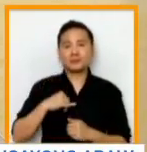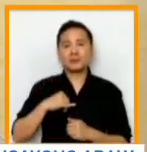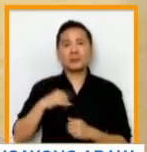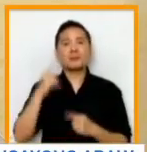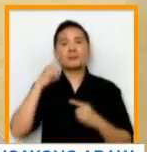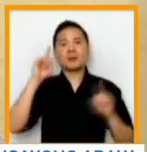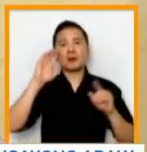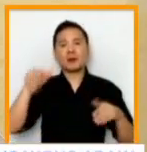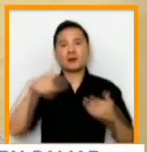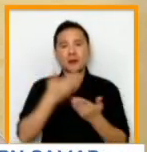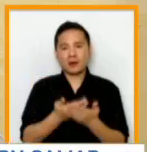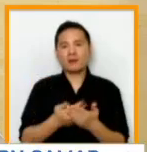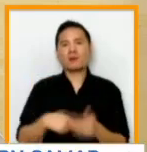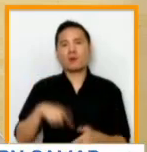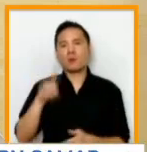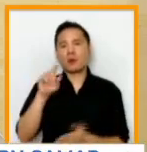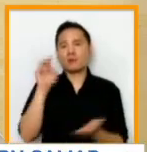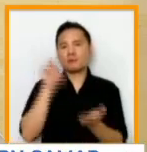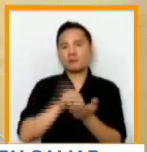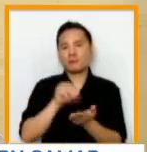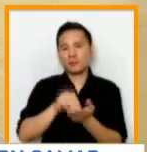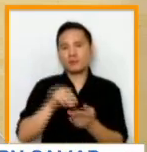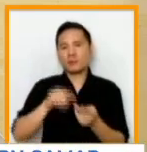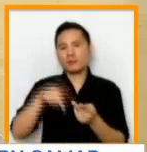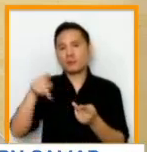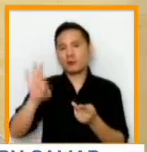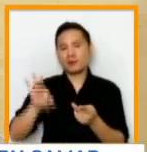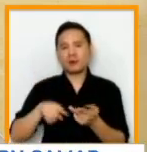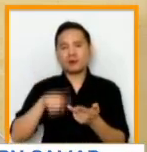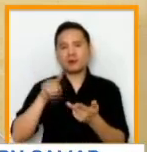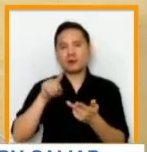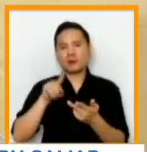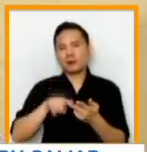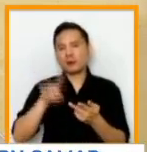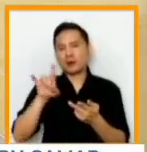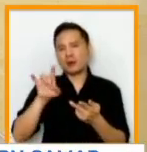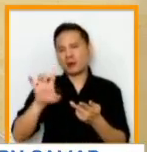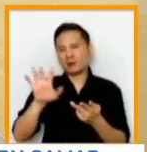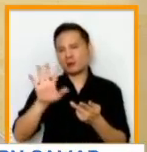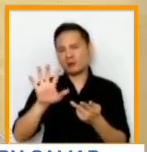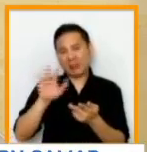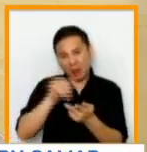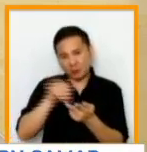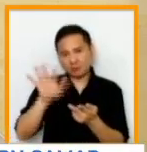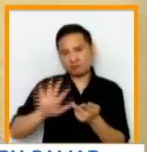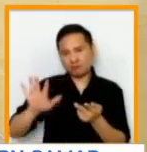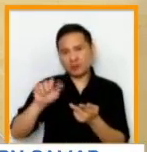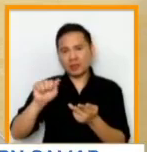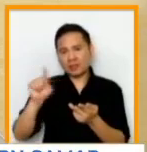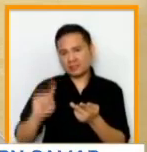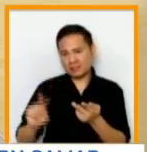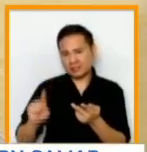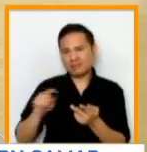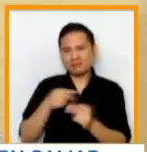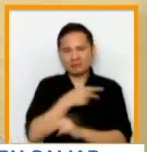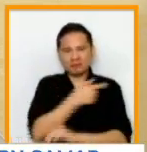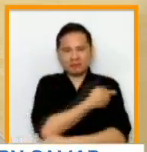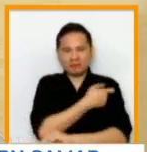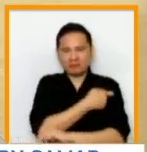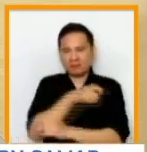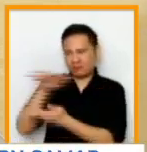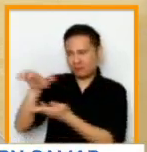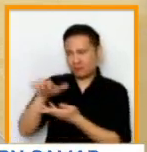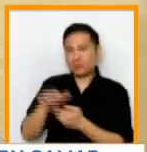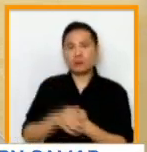bakuna ng Pfizer at 896,000 doses naman ng AstraZeneca. Dahil dito, lampas 100 million doses na